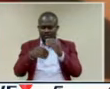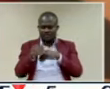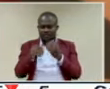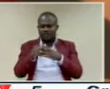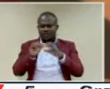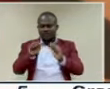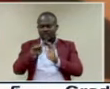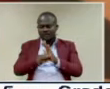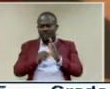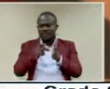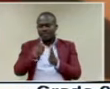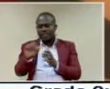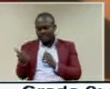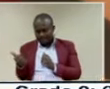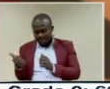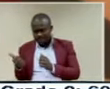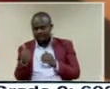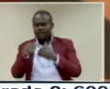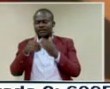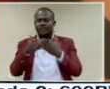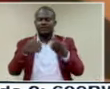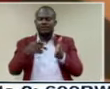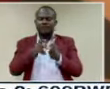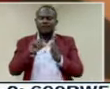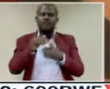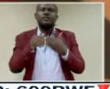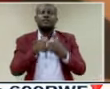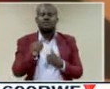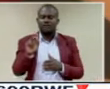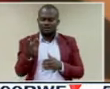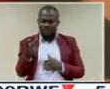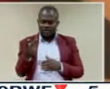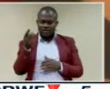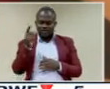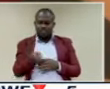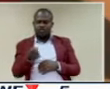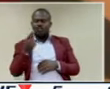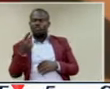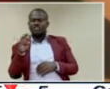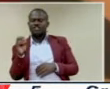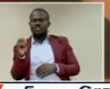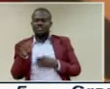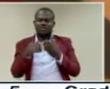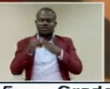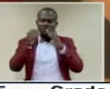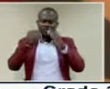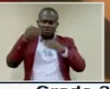tufata gahunda yo kugura izindi. Tumaze kugura izindi, izo za kabiri twazanye 100 nizo